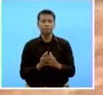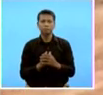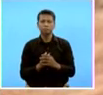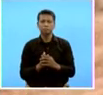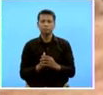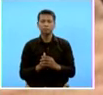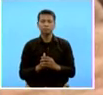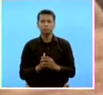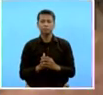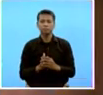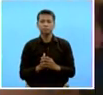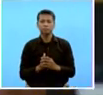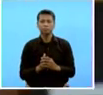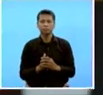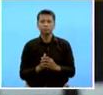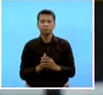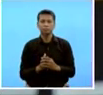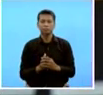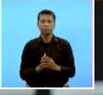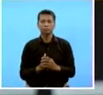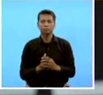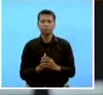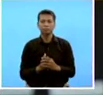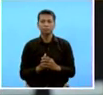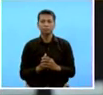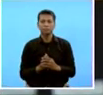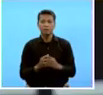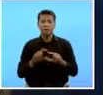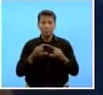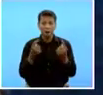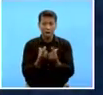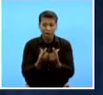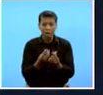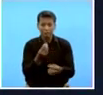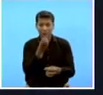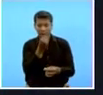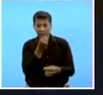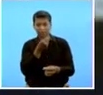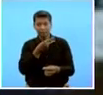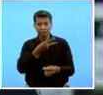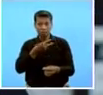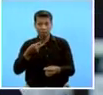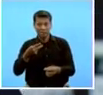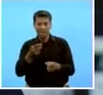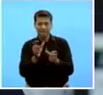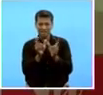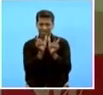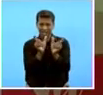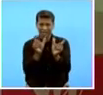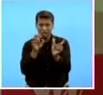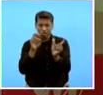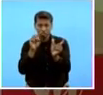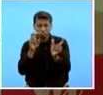Sementara itu, Yayasan Lembaga Konsumen Indonesia atau YLKI mempersoalkan mengenai penggunaan istilah susu kental manis. Menurut